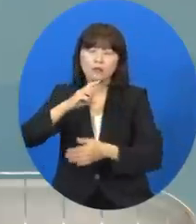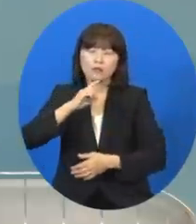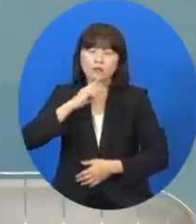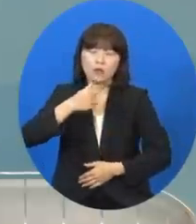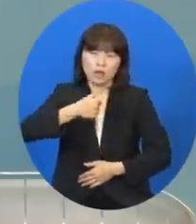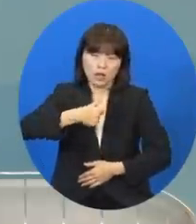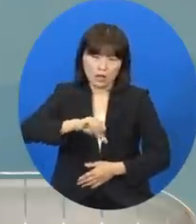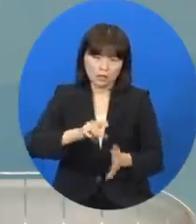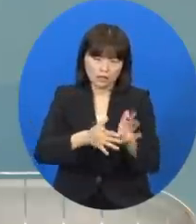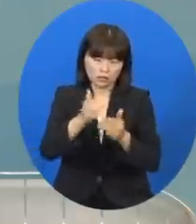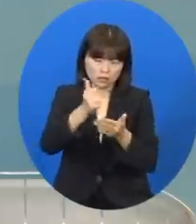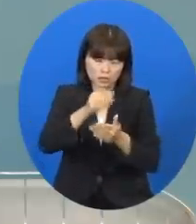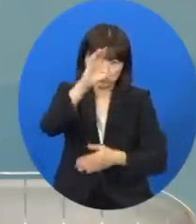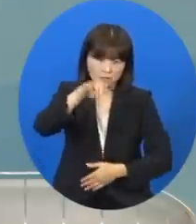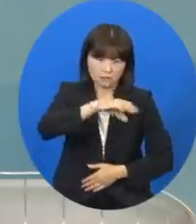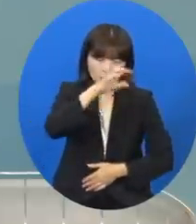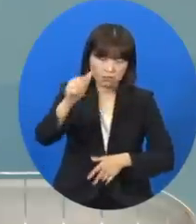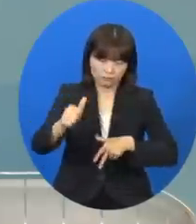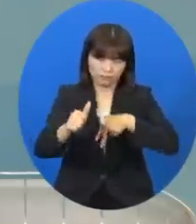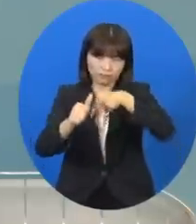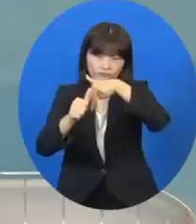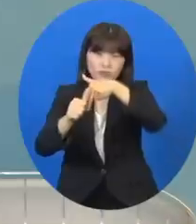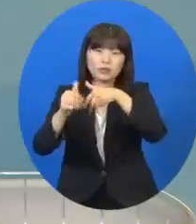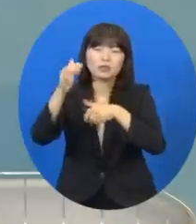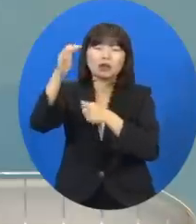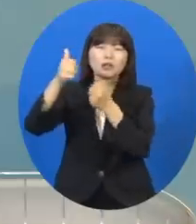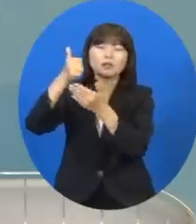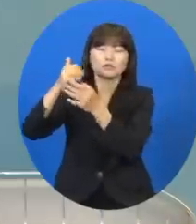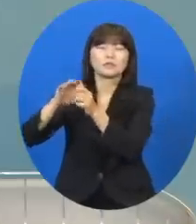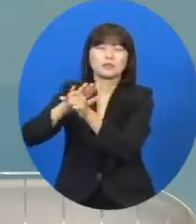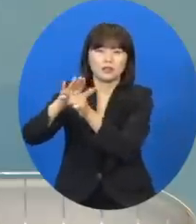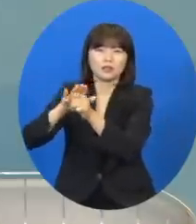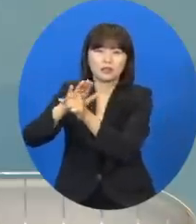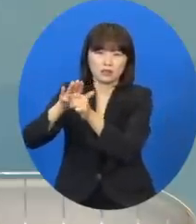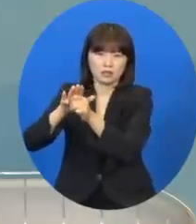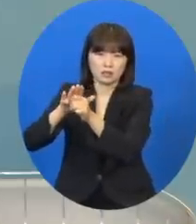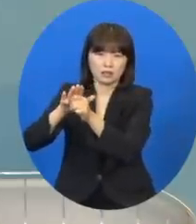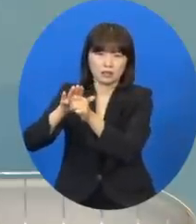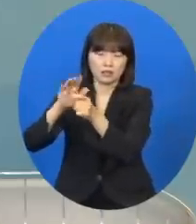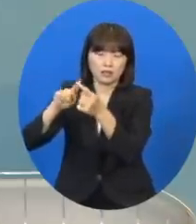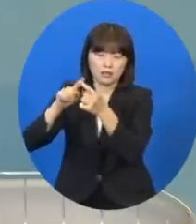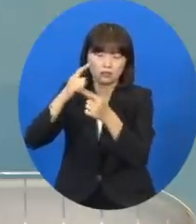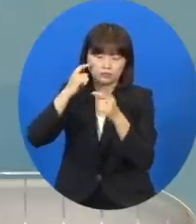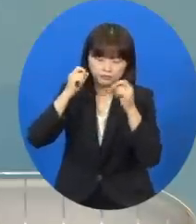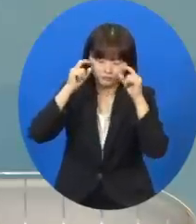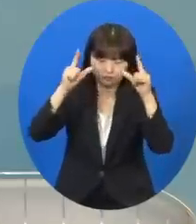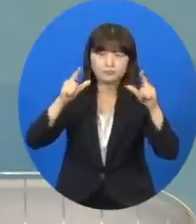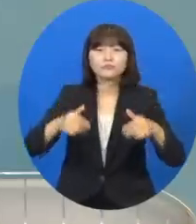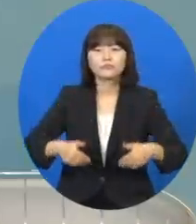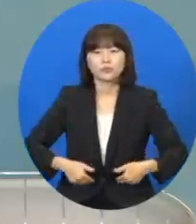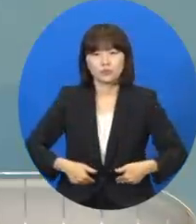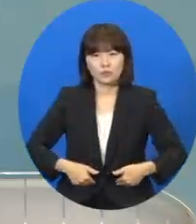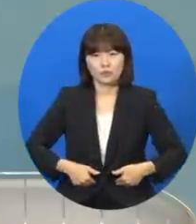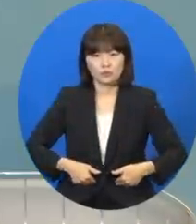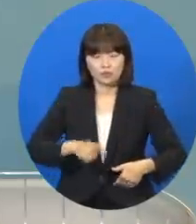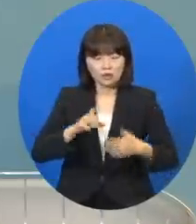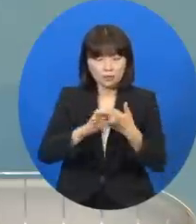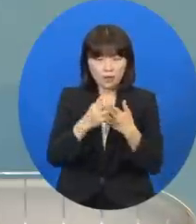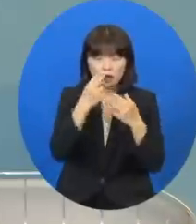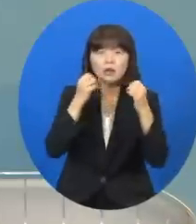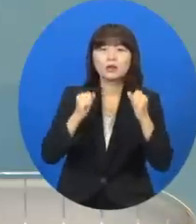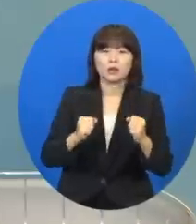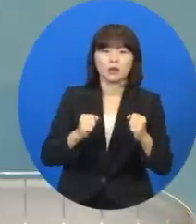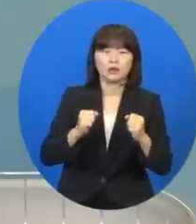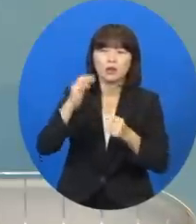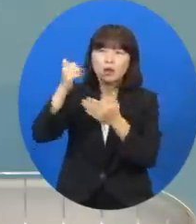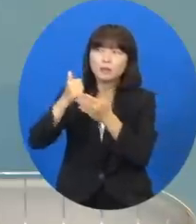죽게 하시는 하나님의 사랑. 이 눈이 뜨여야 돼요. 그러면 살아요. 하나님이